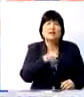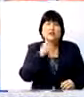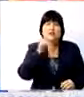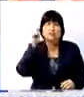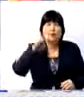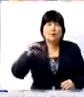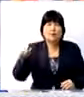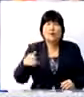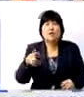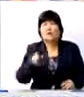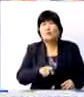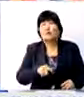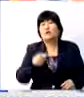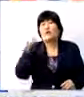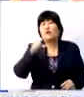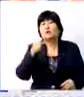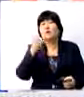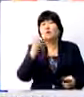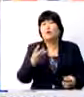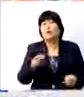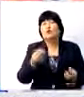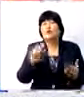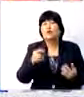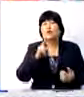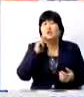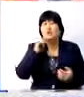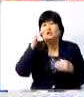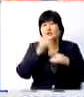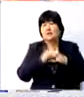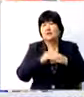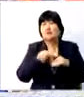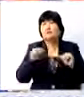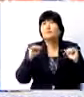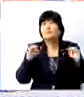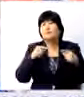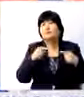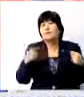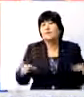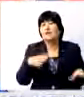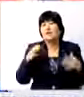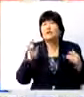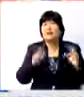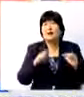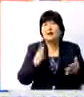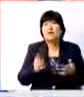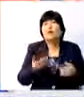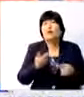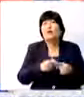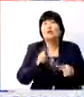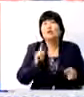Оқушыларға аптаның 3 күнінде кешке жақын ауыл жастары кешке жақын спорттың әр түрінен жаттығады. Осы